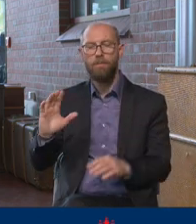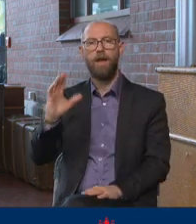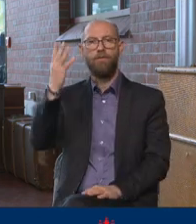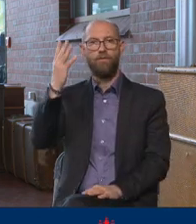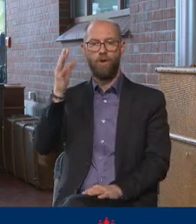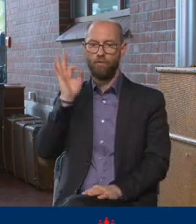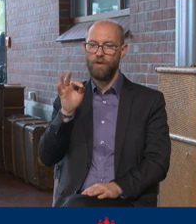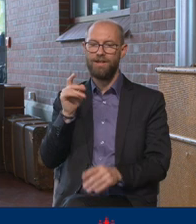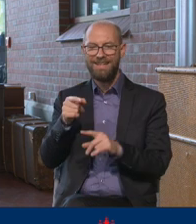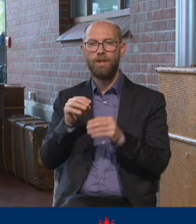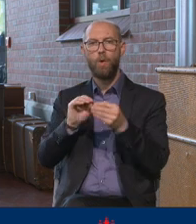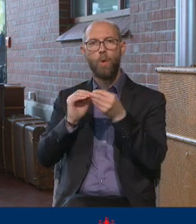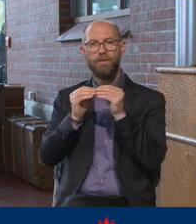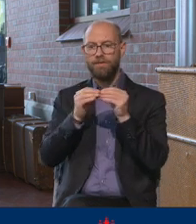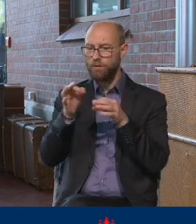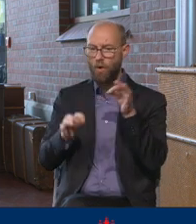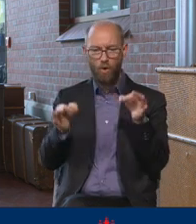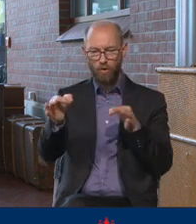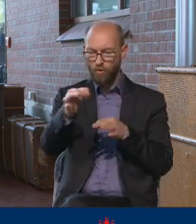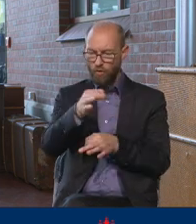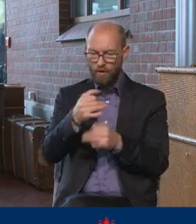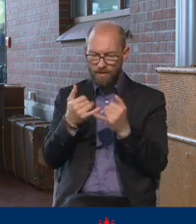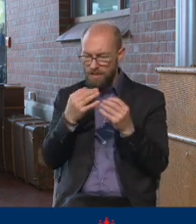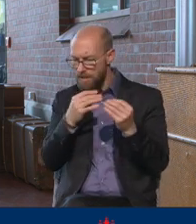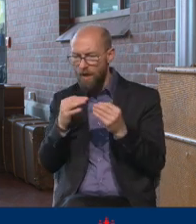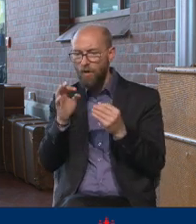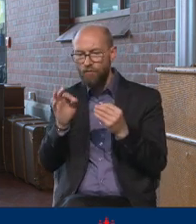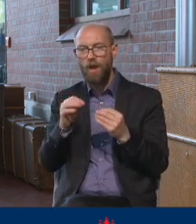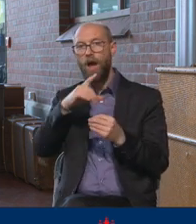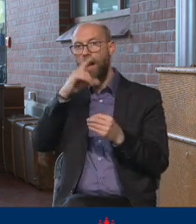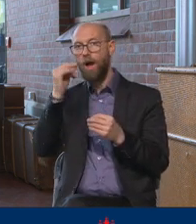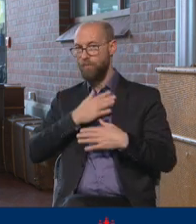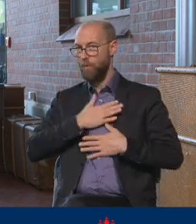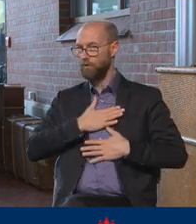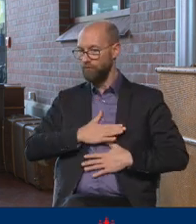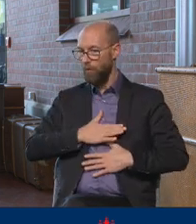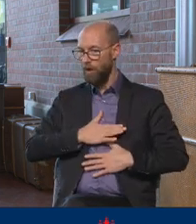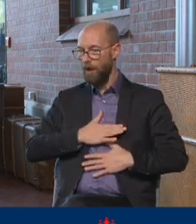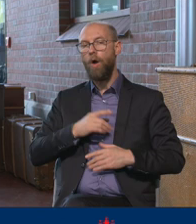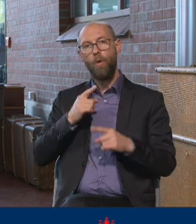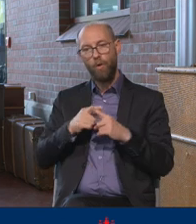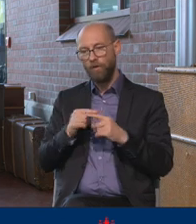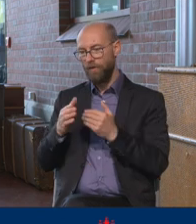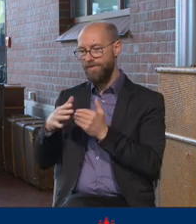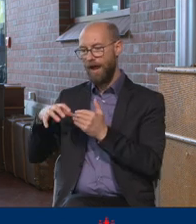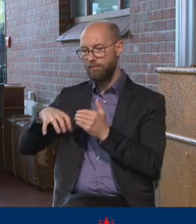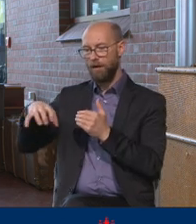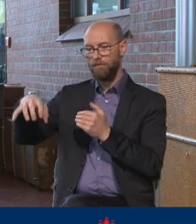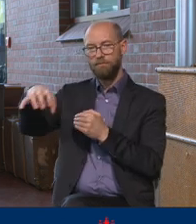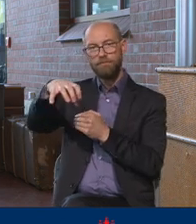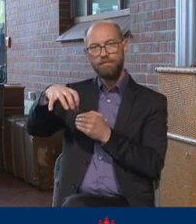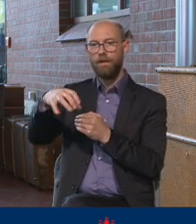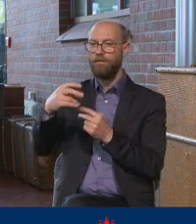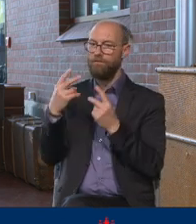dieser komplizierten orte die dann zum wohl hamburgs aber auch zum wohl der nachbarschaften ganz neue qualitäten